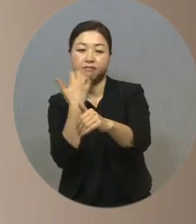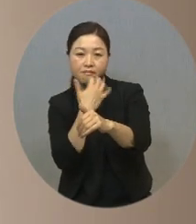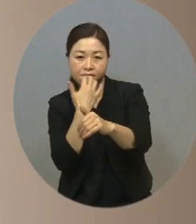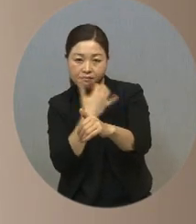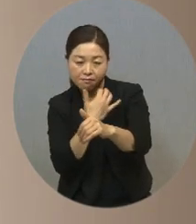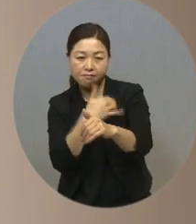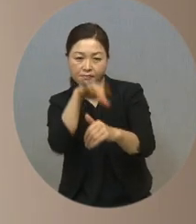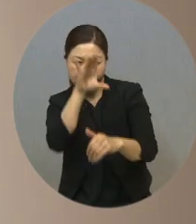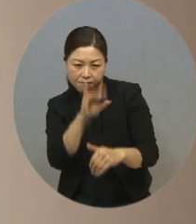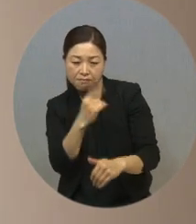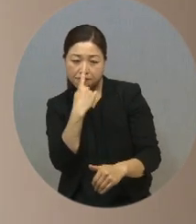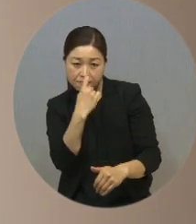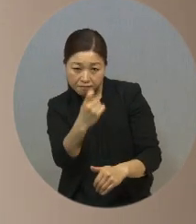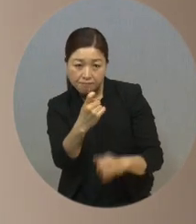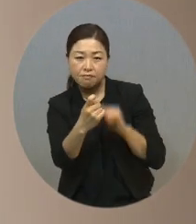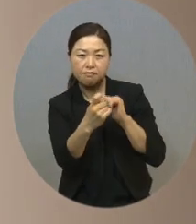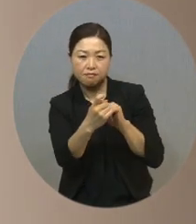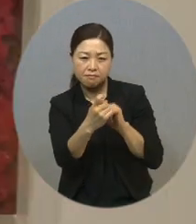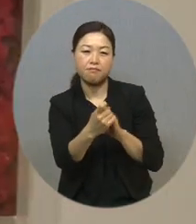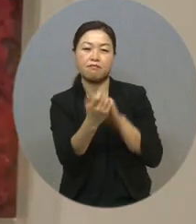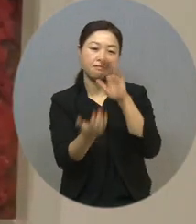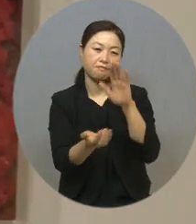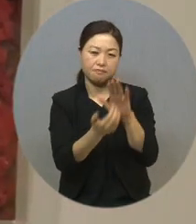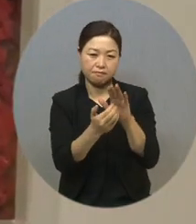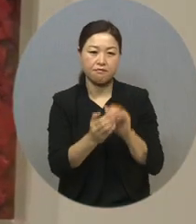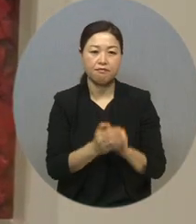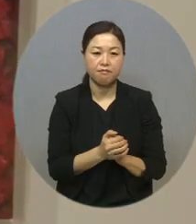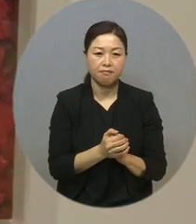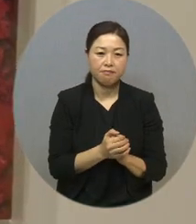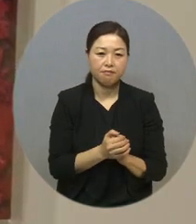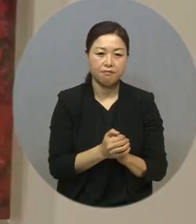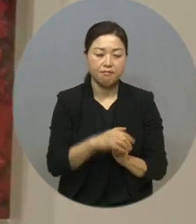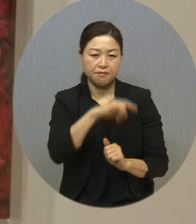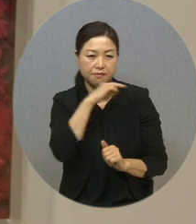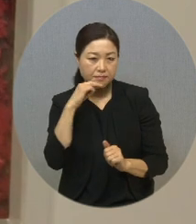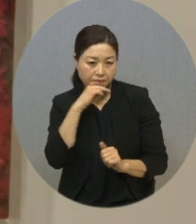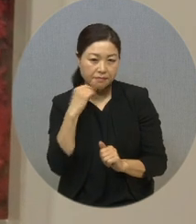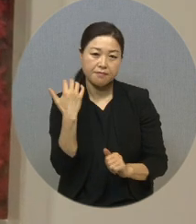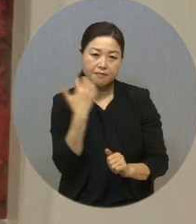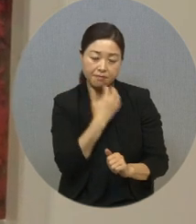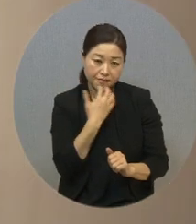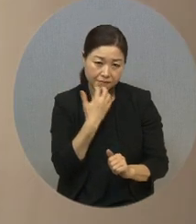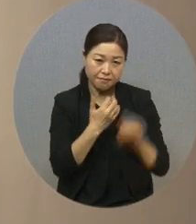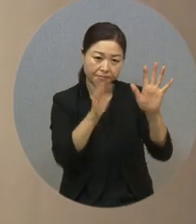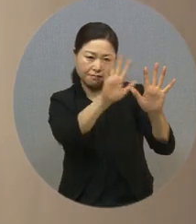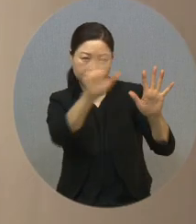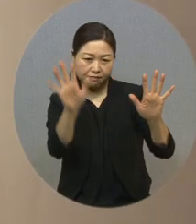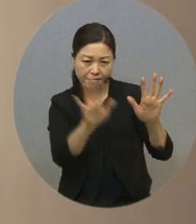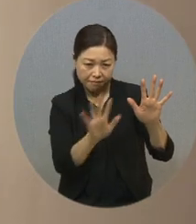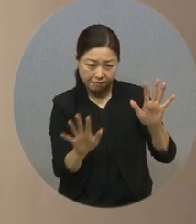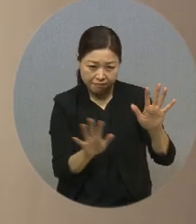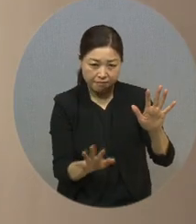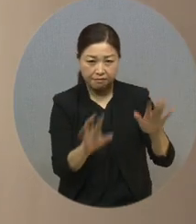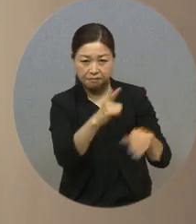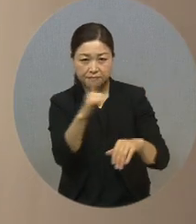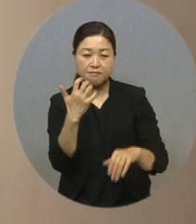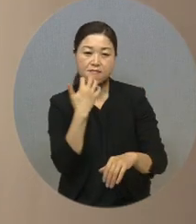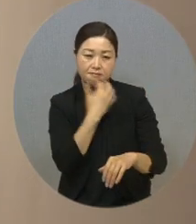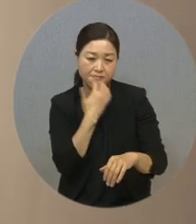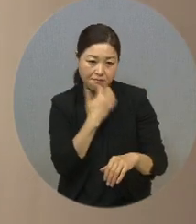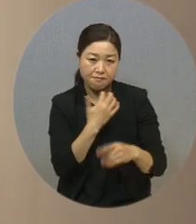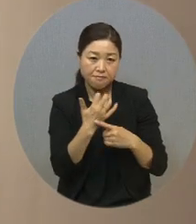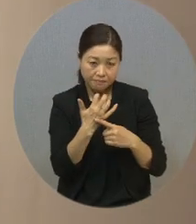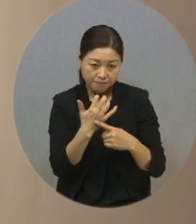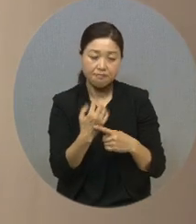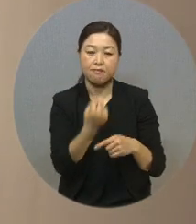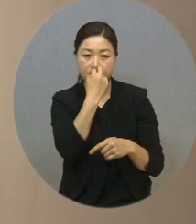회화의 극점에 이르게 합니다. 열정적인 붉은 계열의 색감을 중심으로 여러 물감들이 각각의